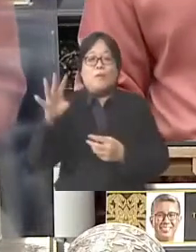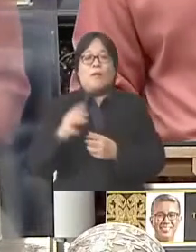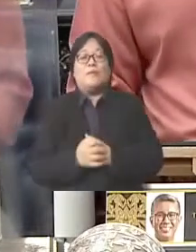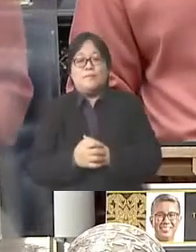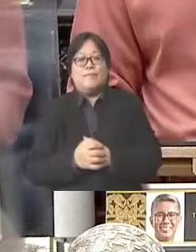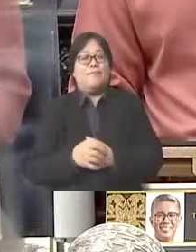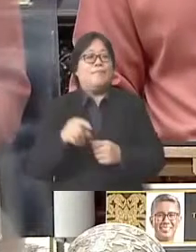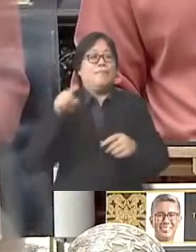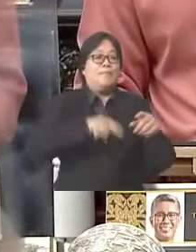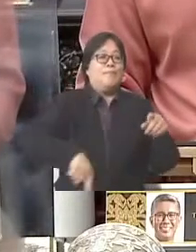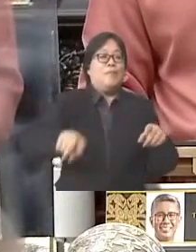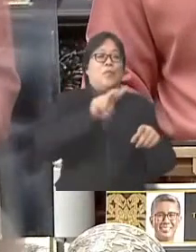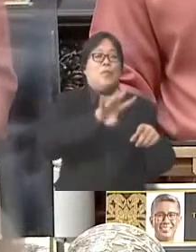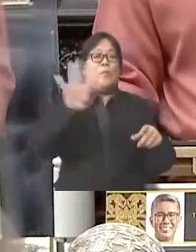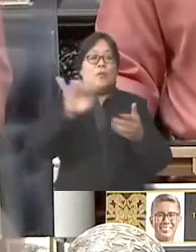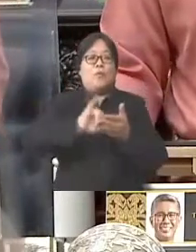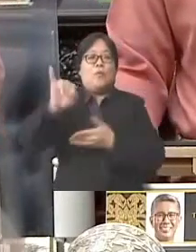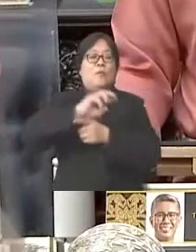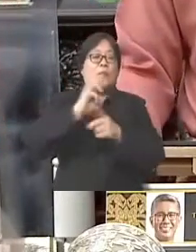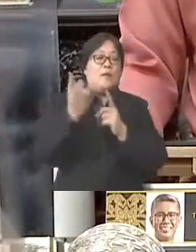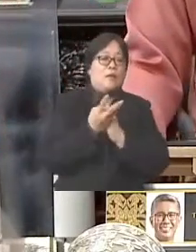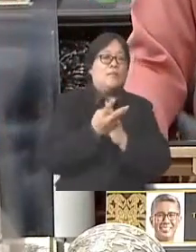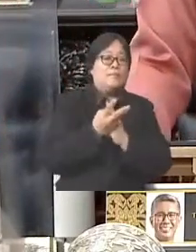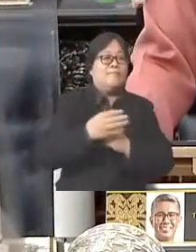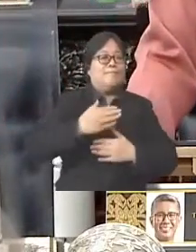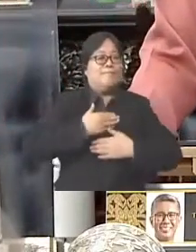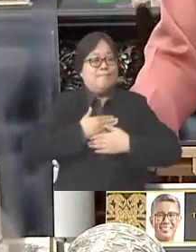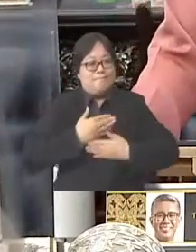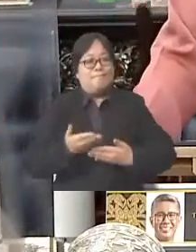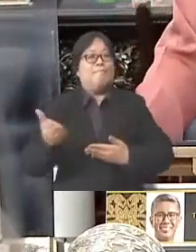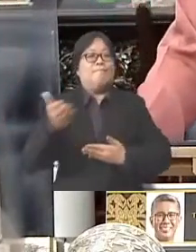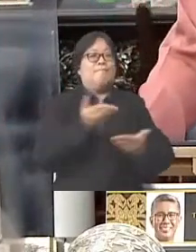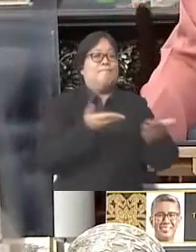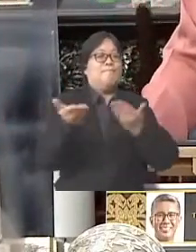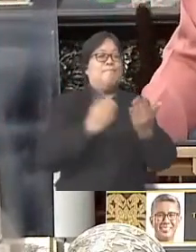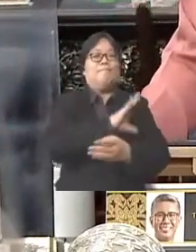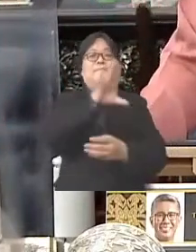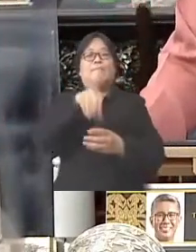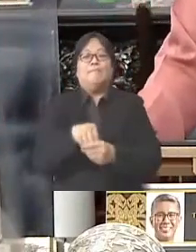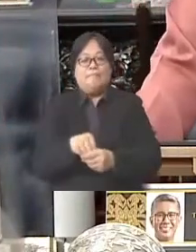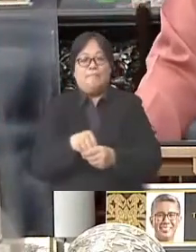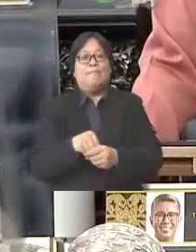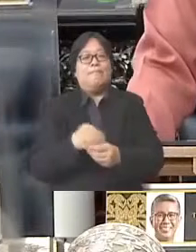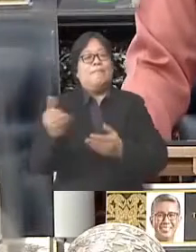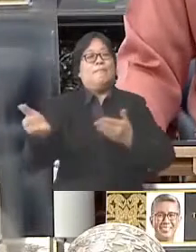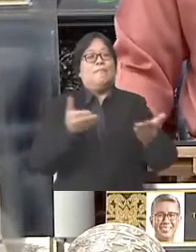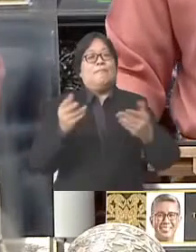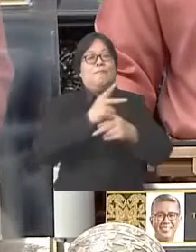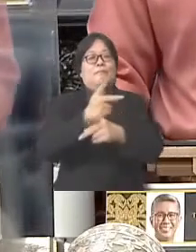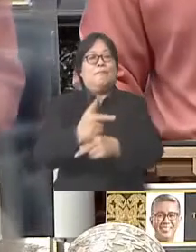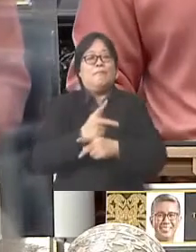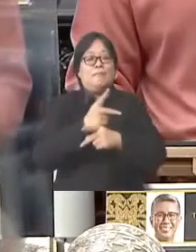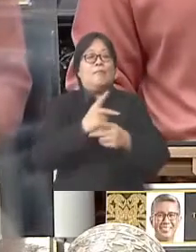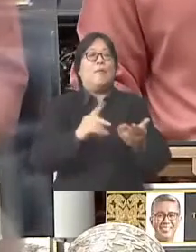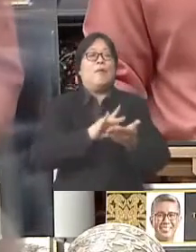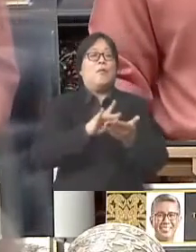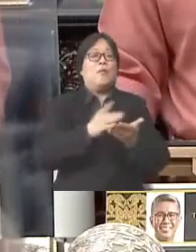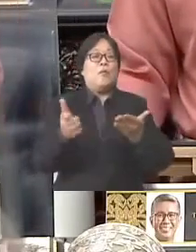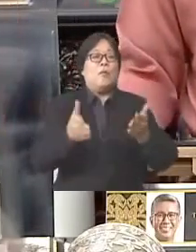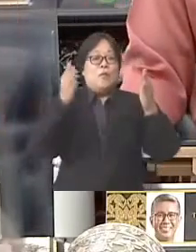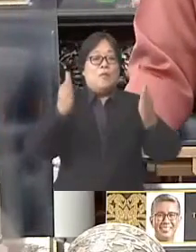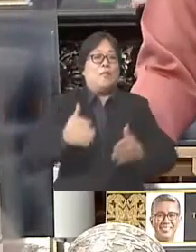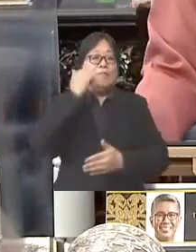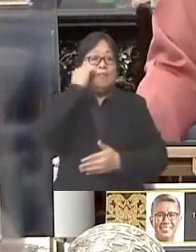yang bertugas di 24 institusi kebajikan atas jasa dan pengorbanan mereka yang terlibat secara langsung dalam peringatan menjaga dan merawat